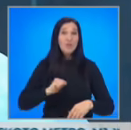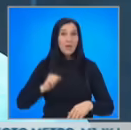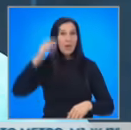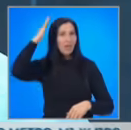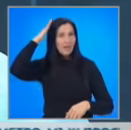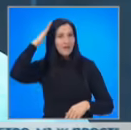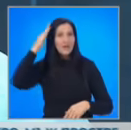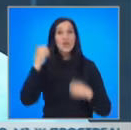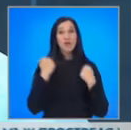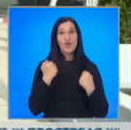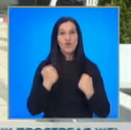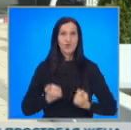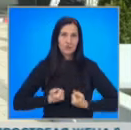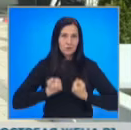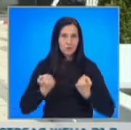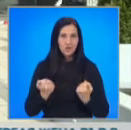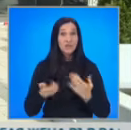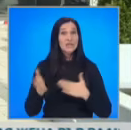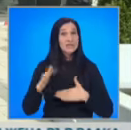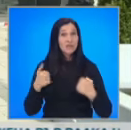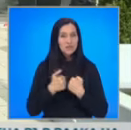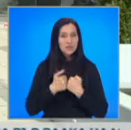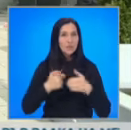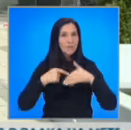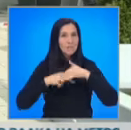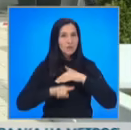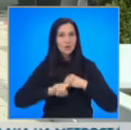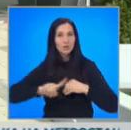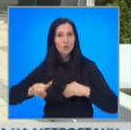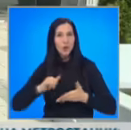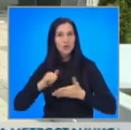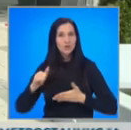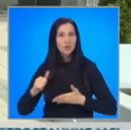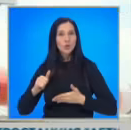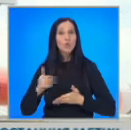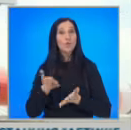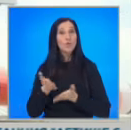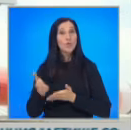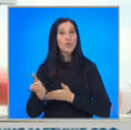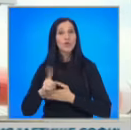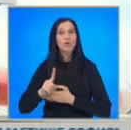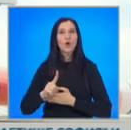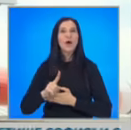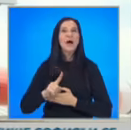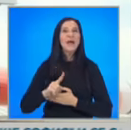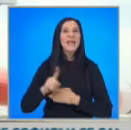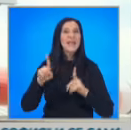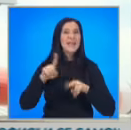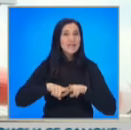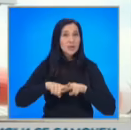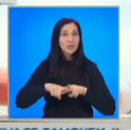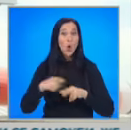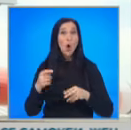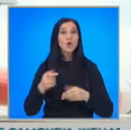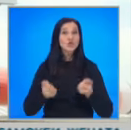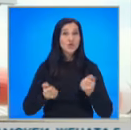главата, са животозастрашаващи. След инцидента метрото до летището се движи до метростанция Искърско шосе. Автобуси превозват пътниците